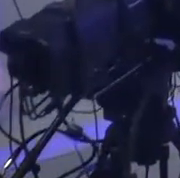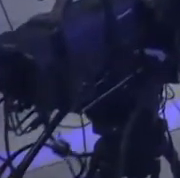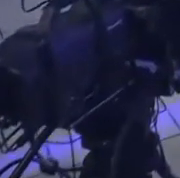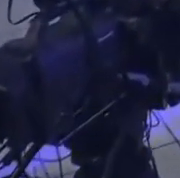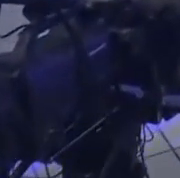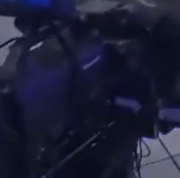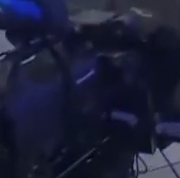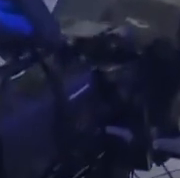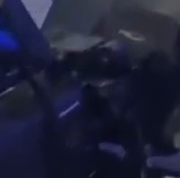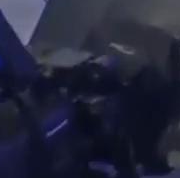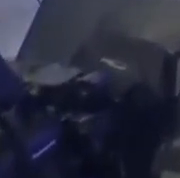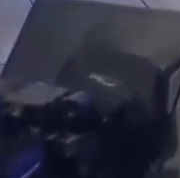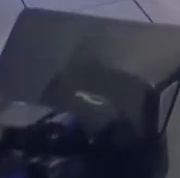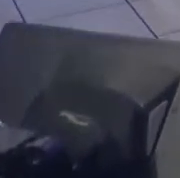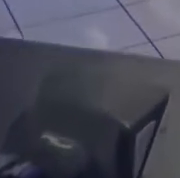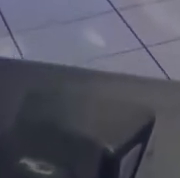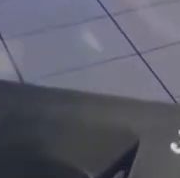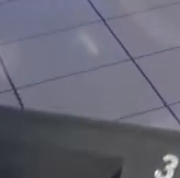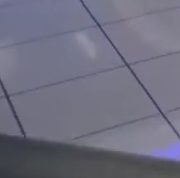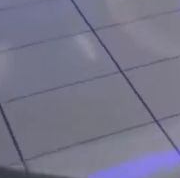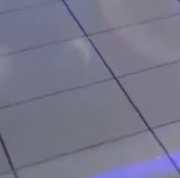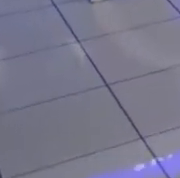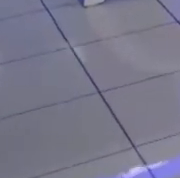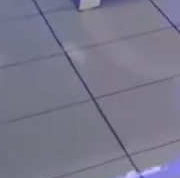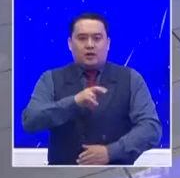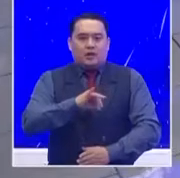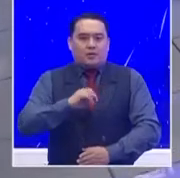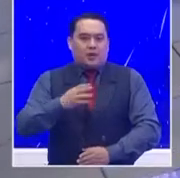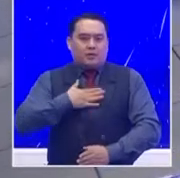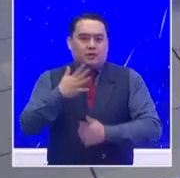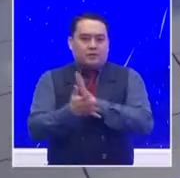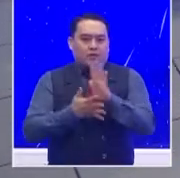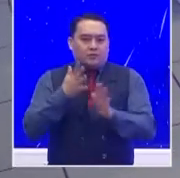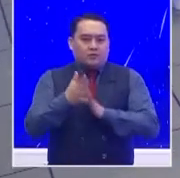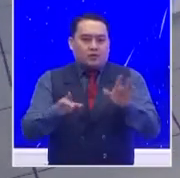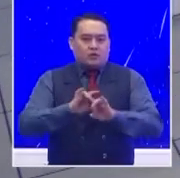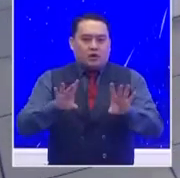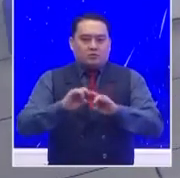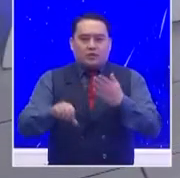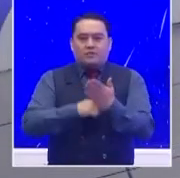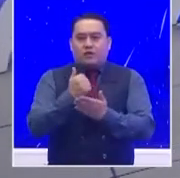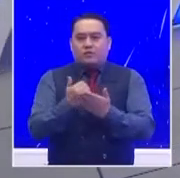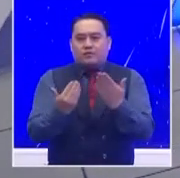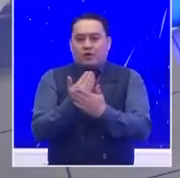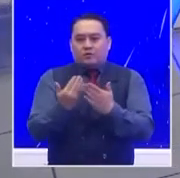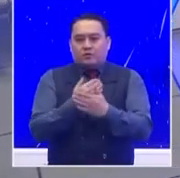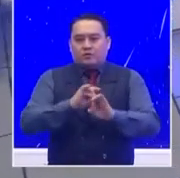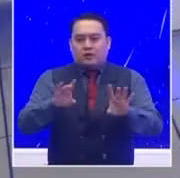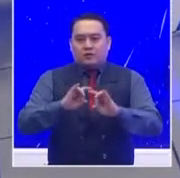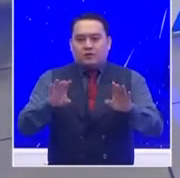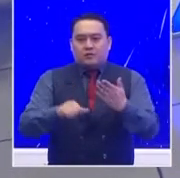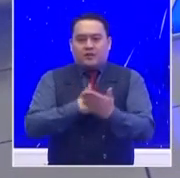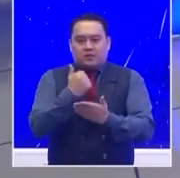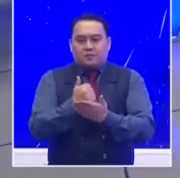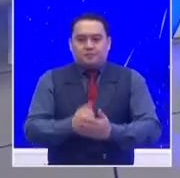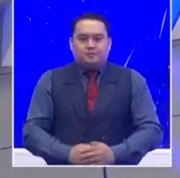здравствуйте вы смотрите новости на телеканале жетысу студии лиман райымбека в и сурдоперевод обеспечивает мара джумабеков и начале выпуска коротко о